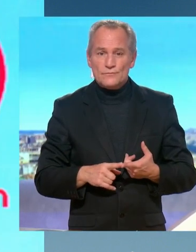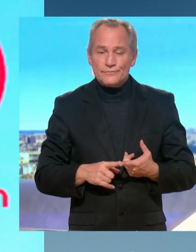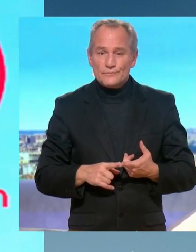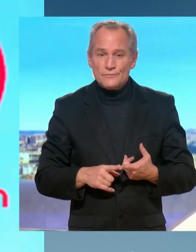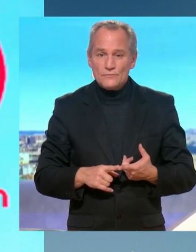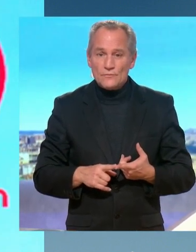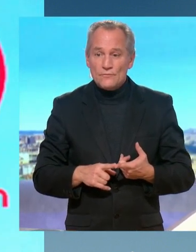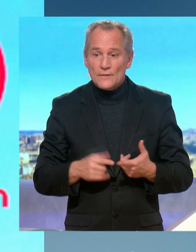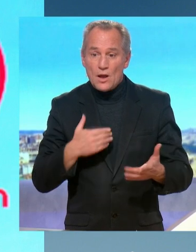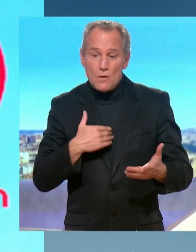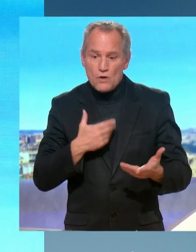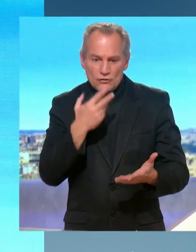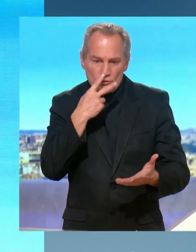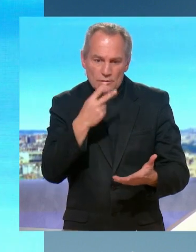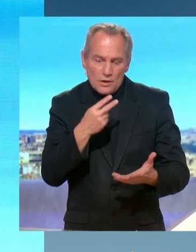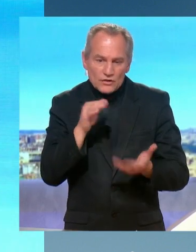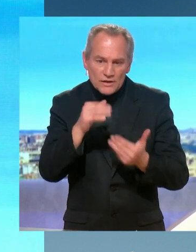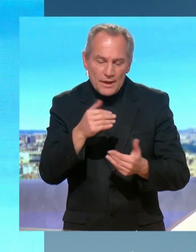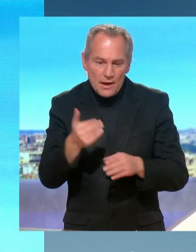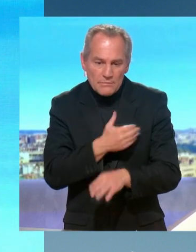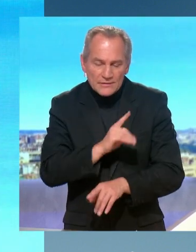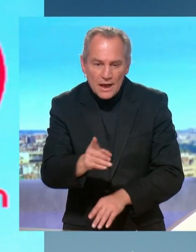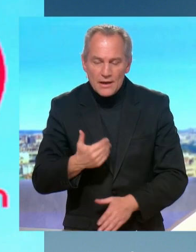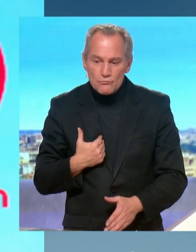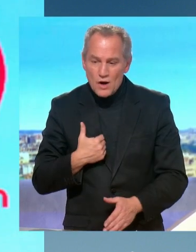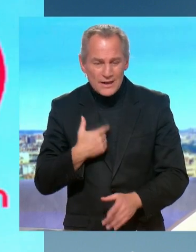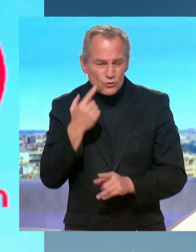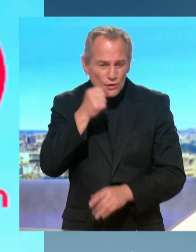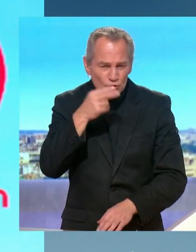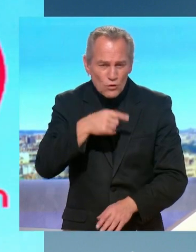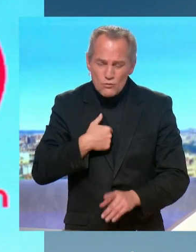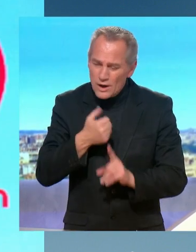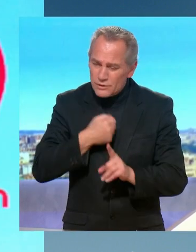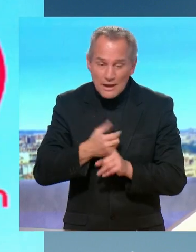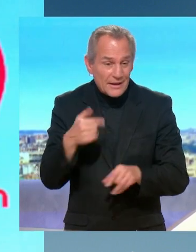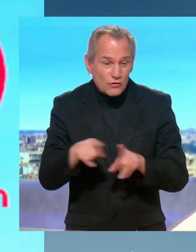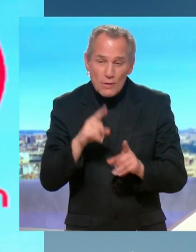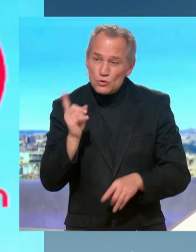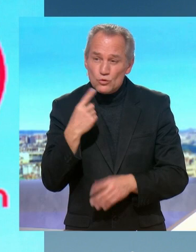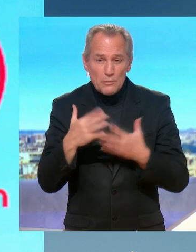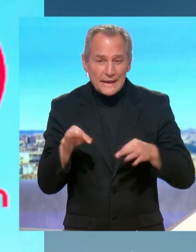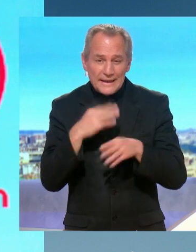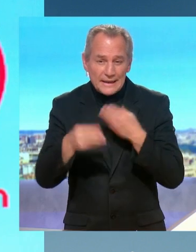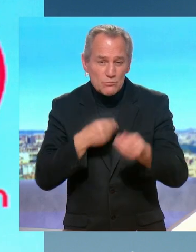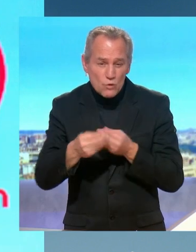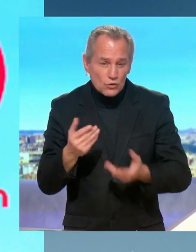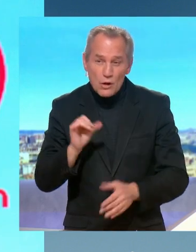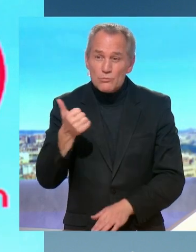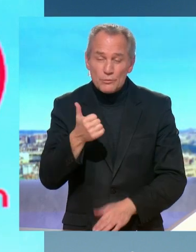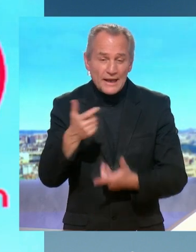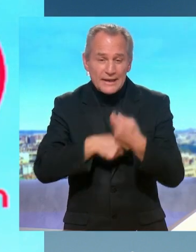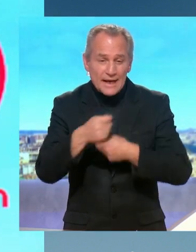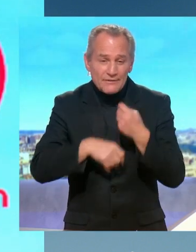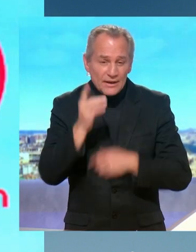Oui, bien sûr, moi non plus, voudrais que a l'impression que ça empire. Les Français ont l'impression que ça empire. Je me bats tous les jours, comme dans tous les pays du monde. Vous avez vu que le trafic de drogue, première cause